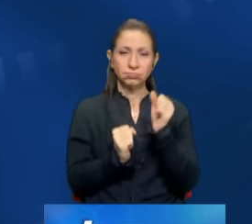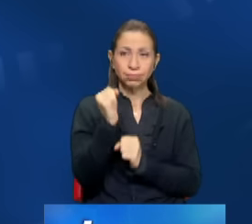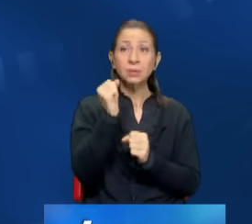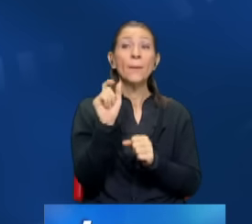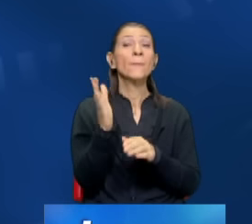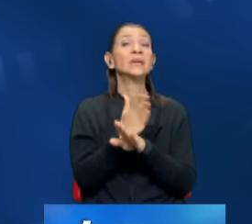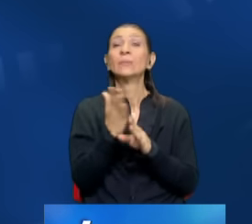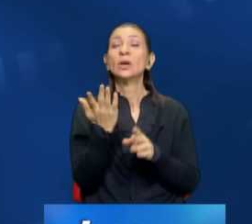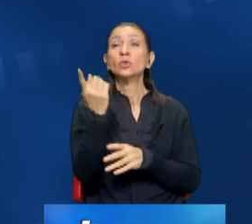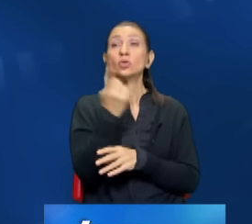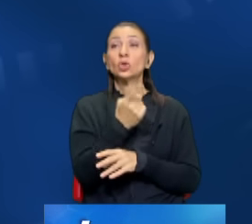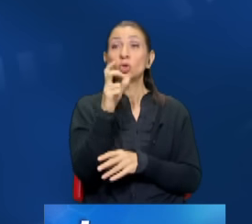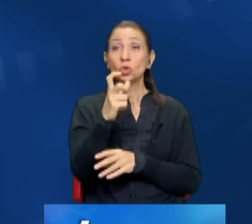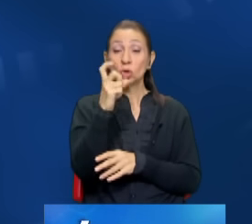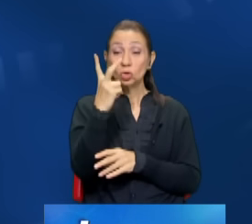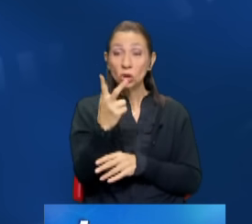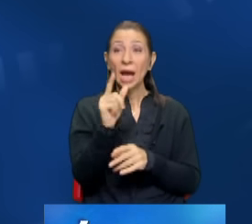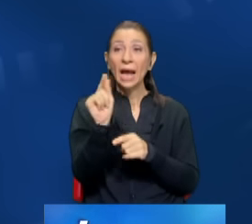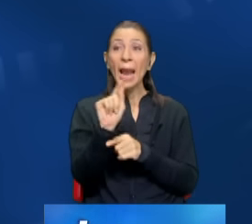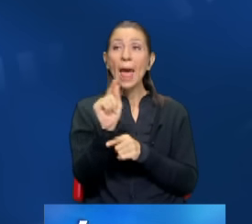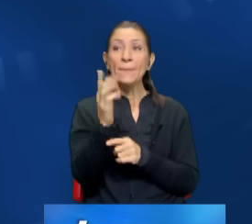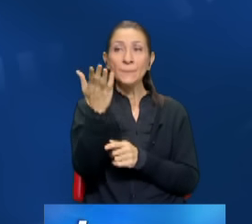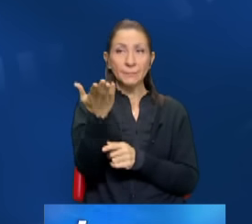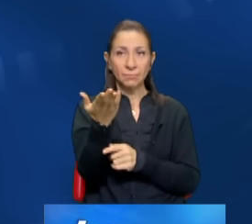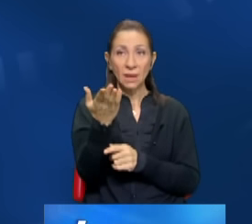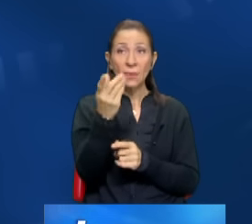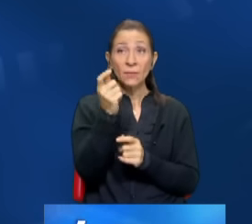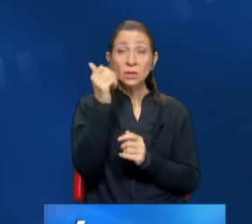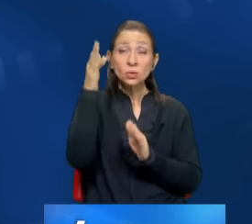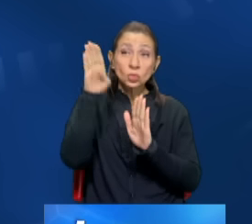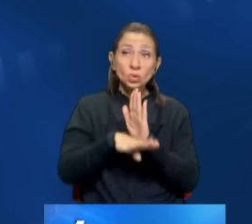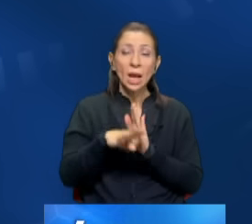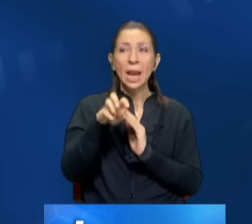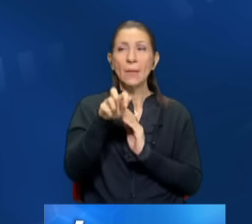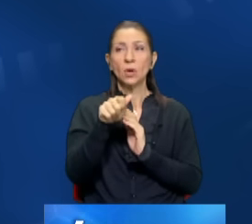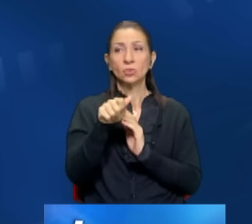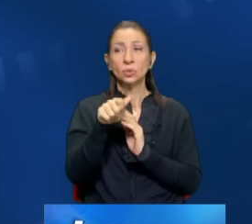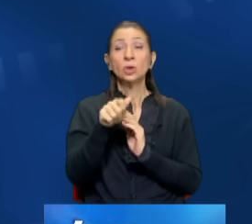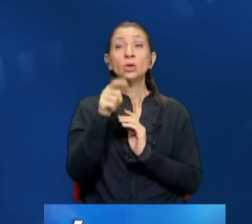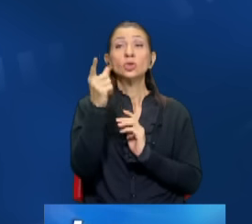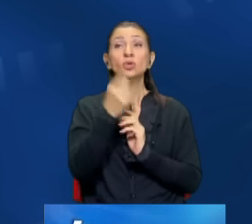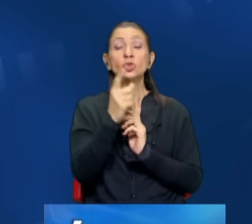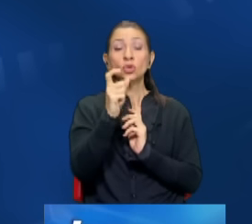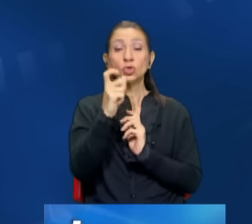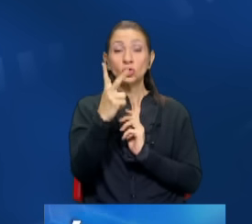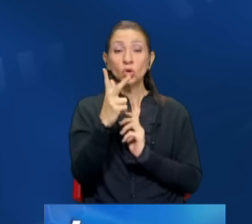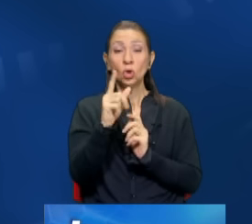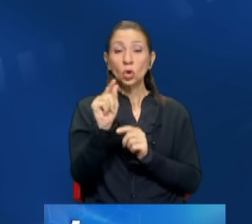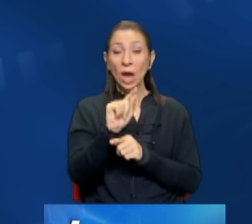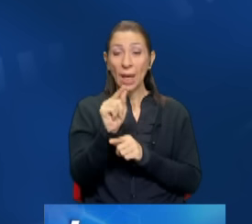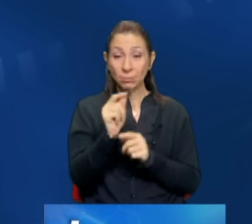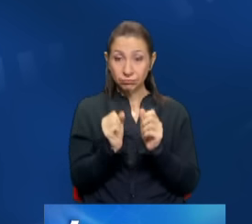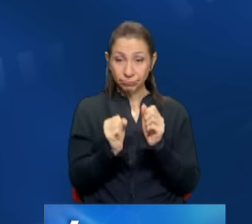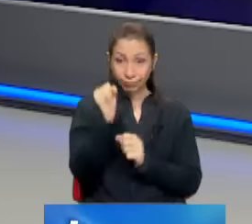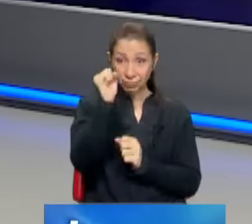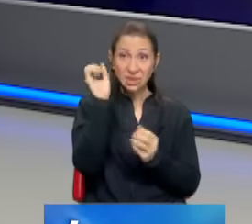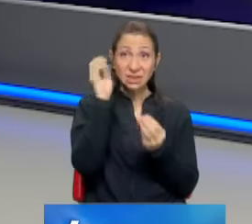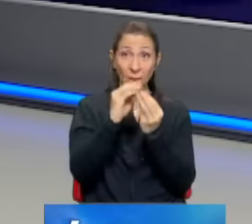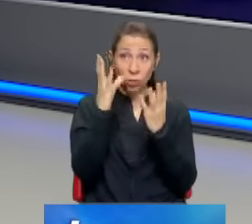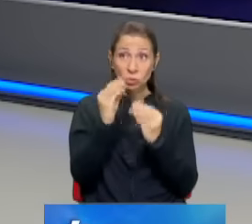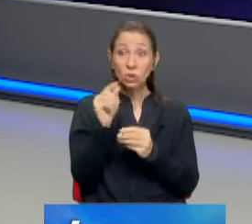fiyatı en fazla artan ürün %93 ile kurşun kalem. Fiyatı en fazla düşen ürünse limon. Şimdi %93 ile kurşun kalem artmış. Kurşun